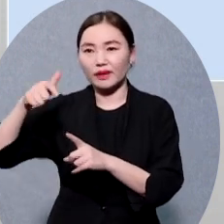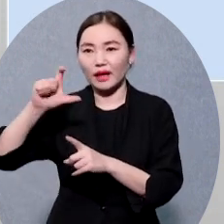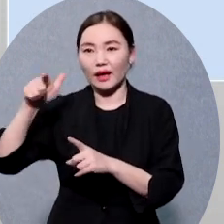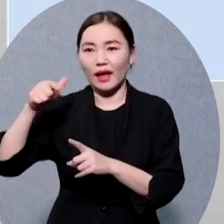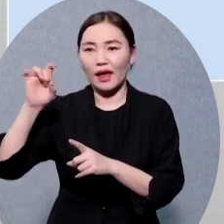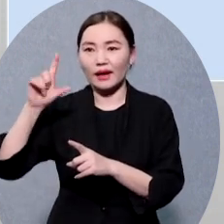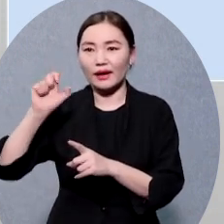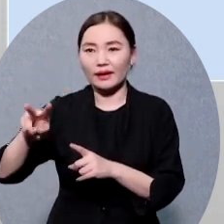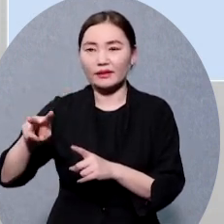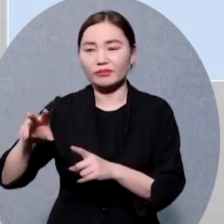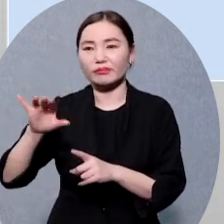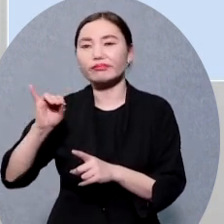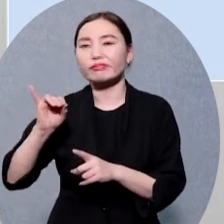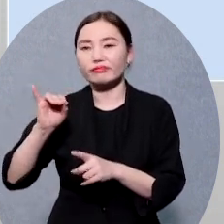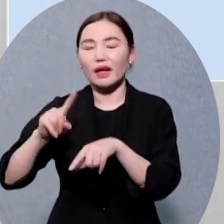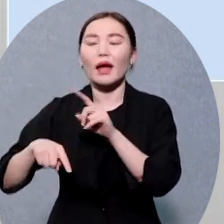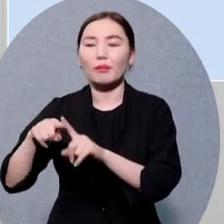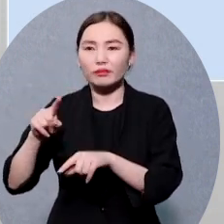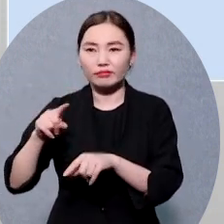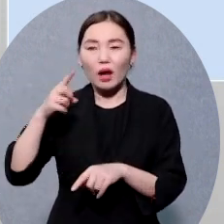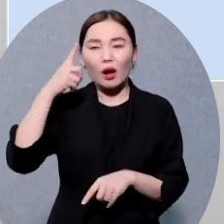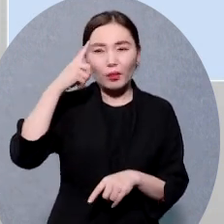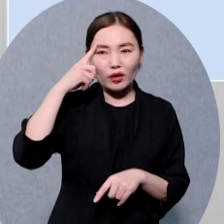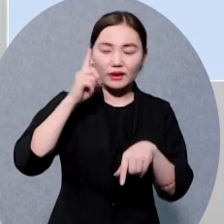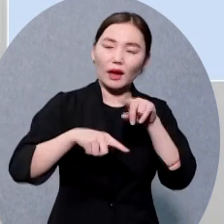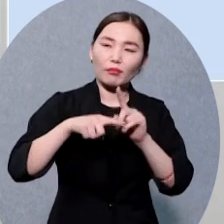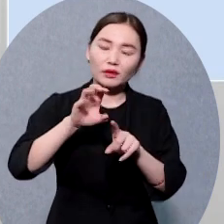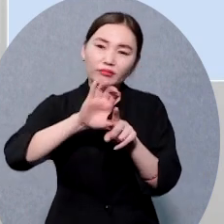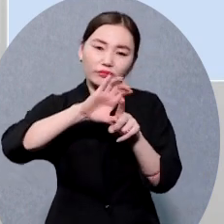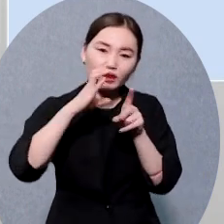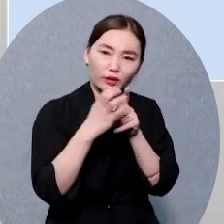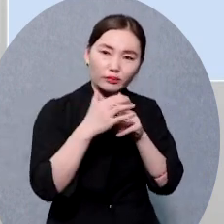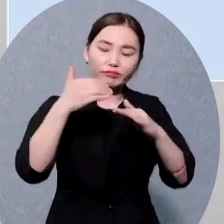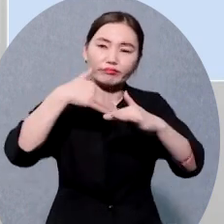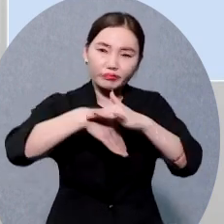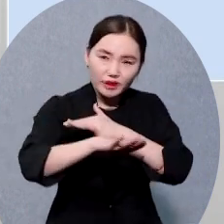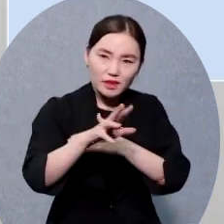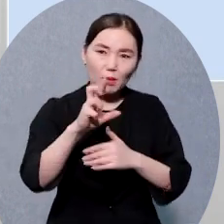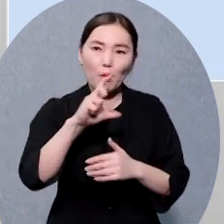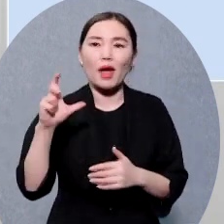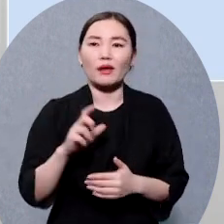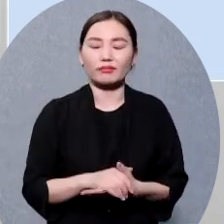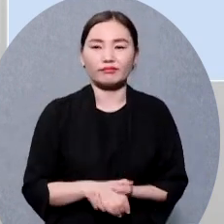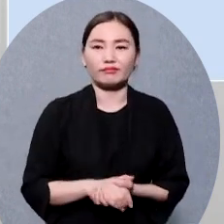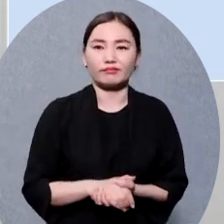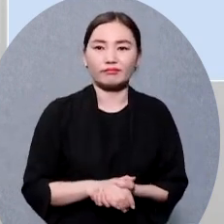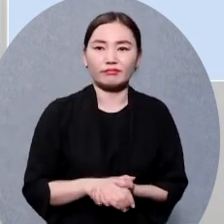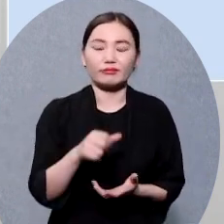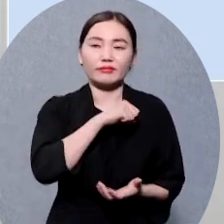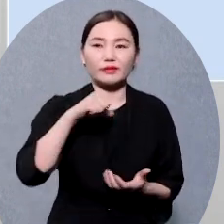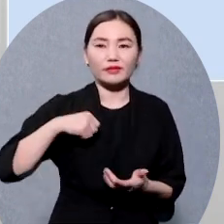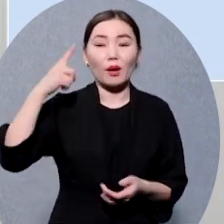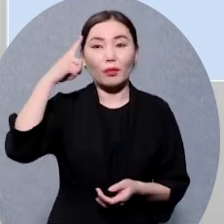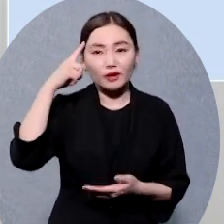хувьд энэтхэг төвдөөс Монголд ямар одоо соёлууд нэвтэрсэн байх боломжтой вэ гэдгийг бас тооцоолоод